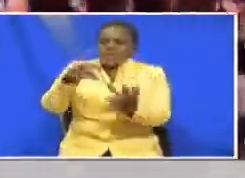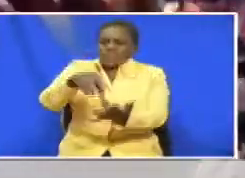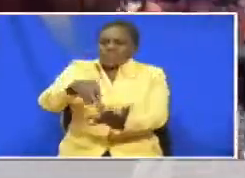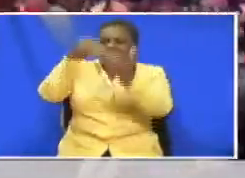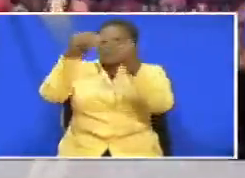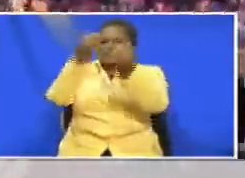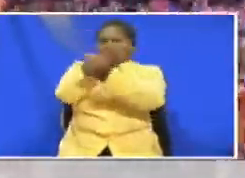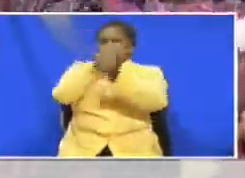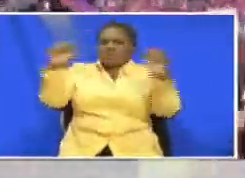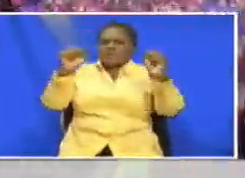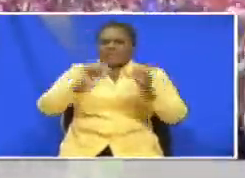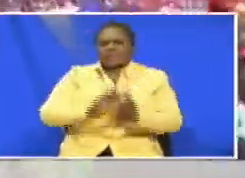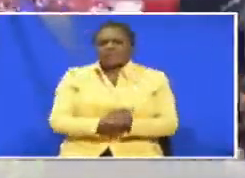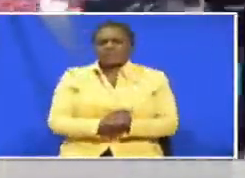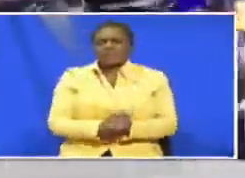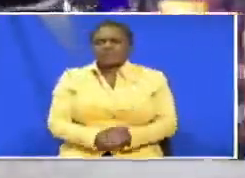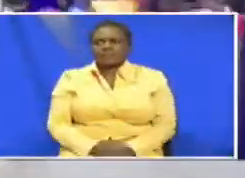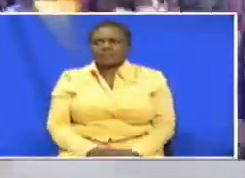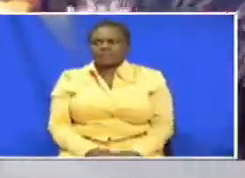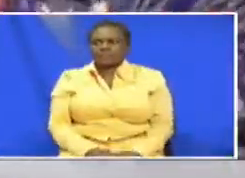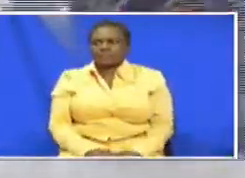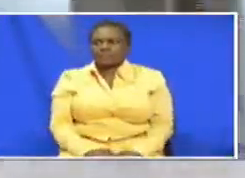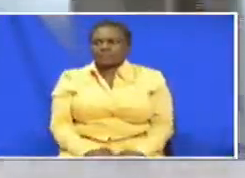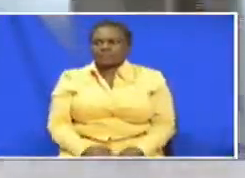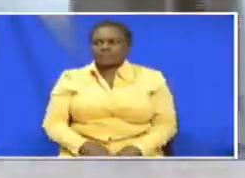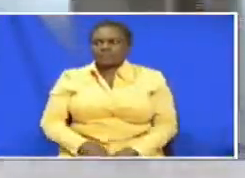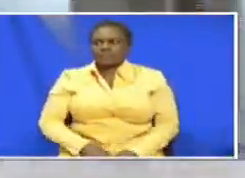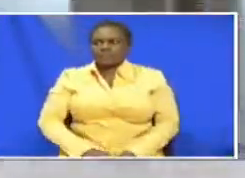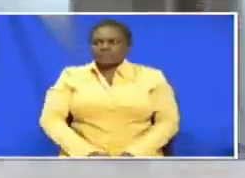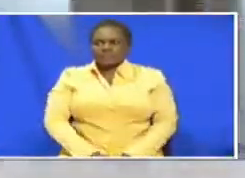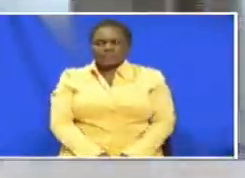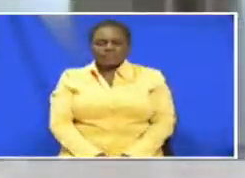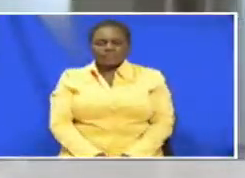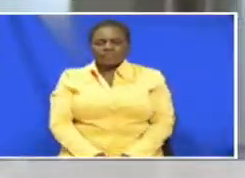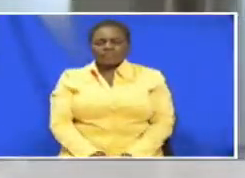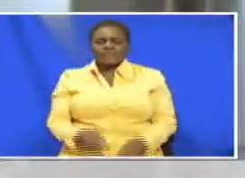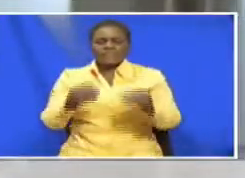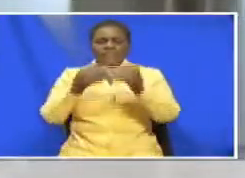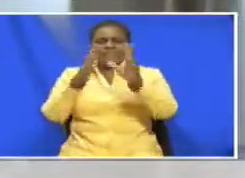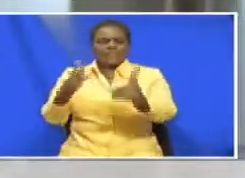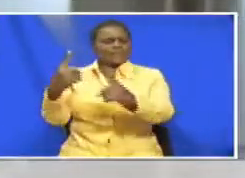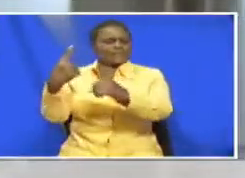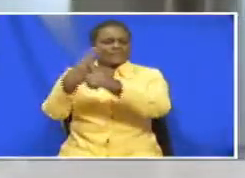rais. Patrick Amimo, KTN News. Na viongozi tofauti walihudhuria.